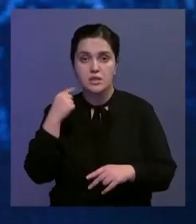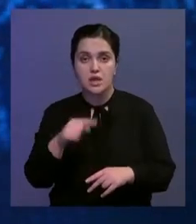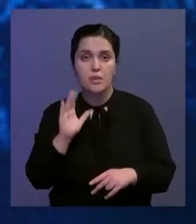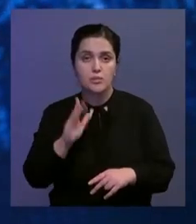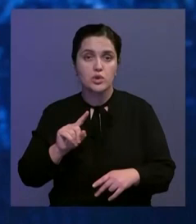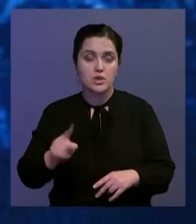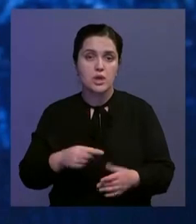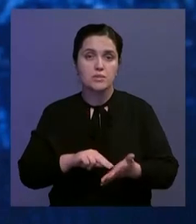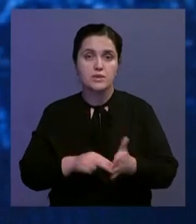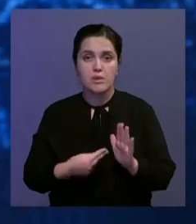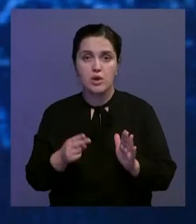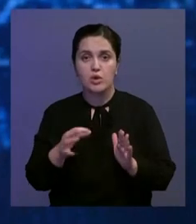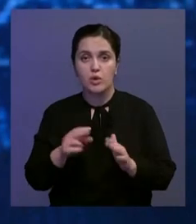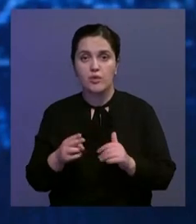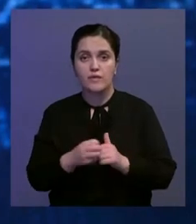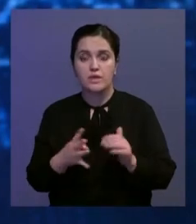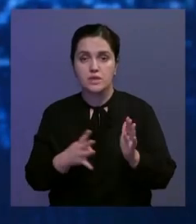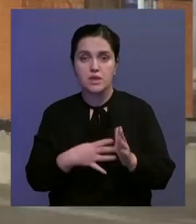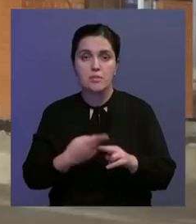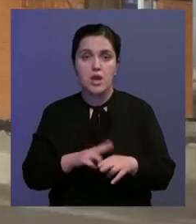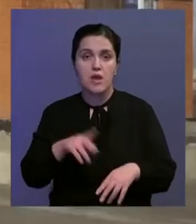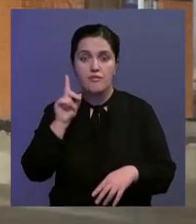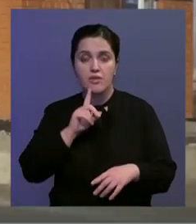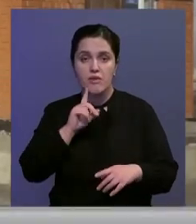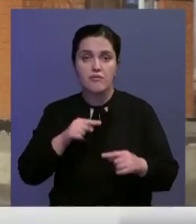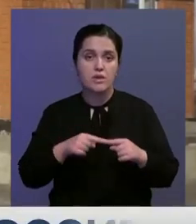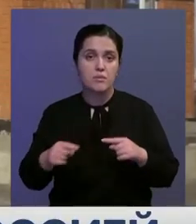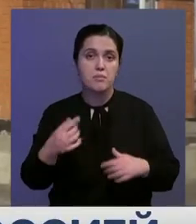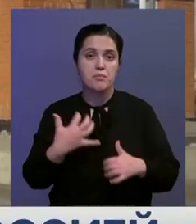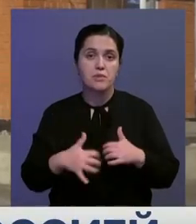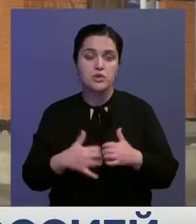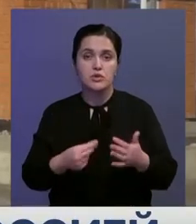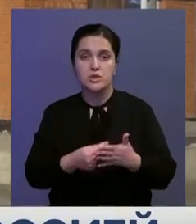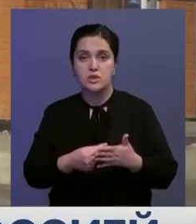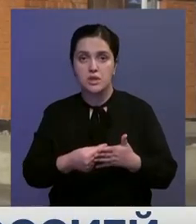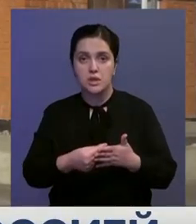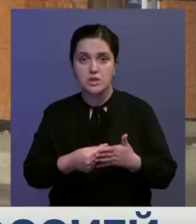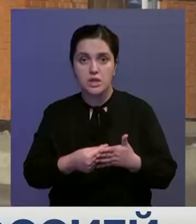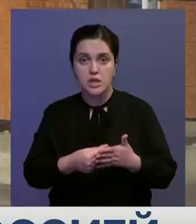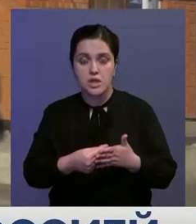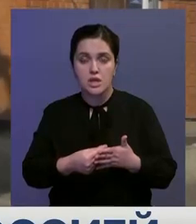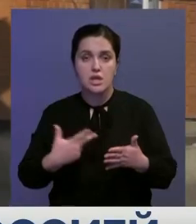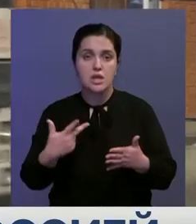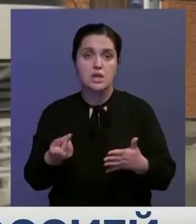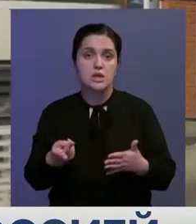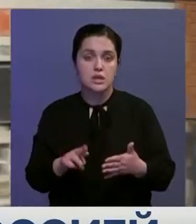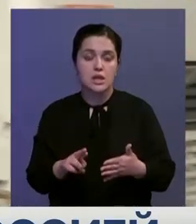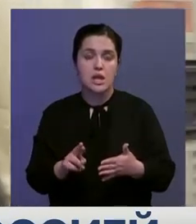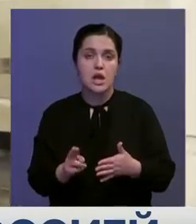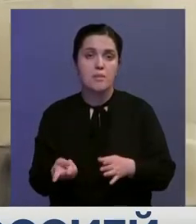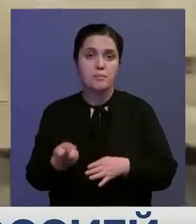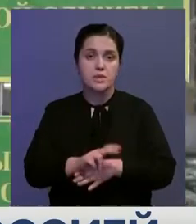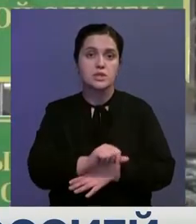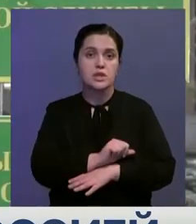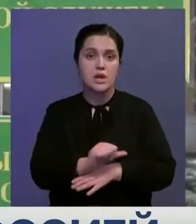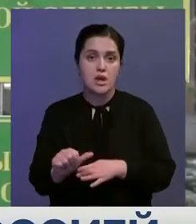Российской Федерацией, будут требовать справки на COVID-19. Причем временной промежуток между сдачей анализов